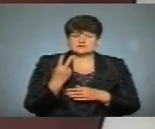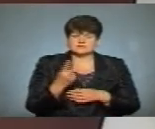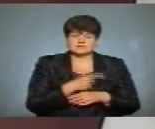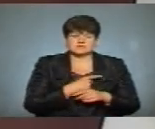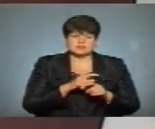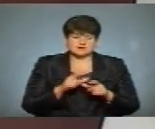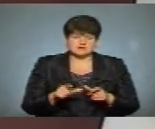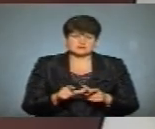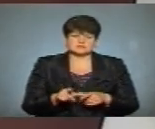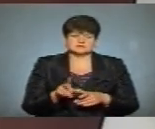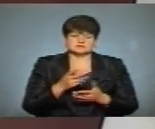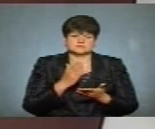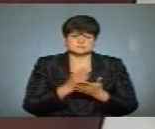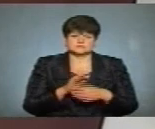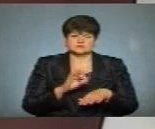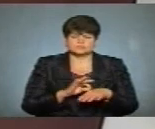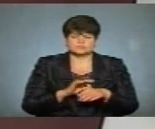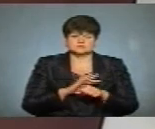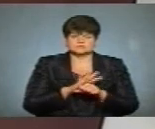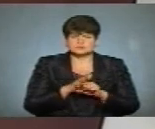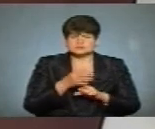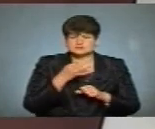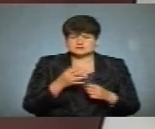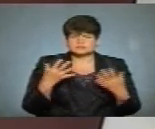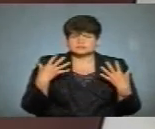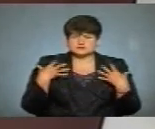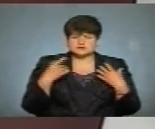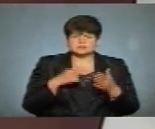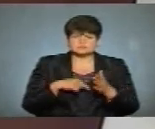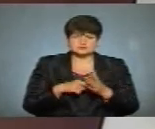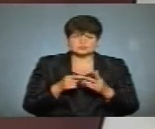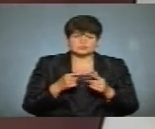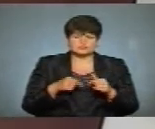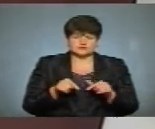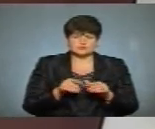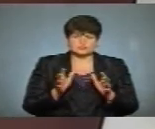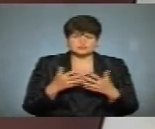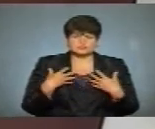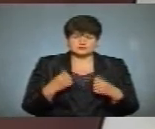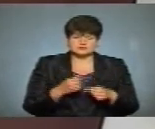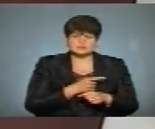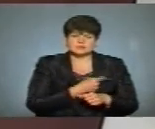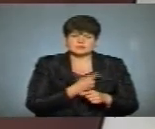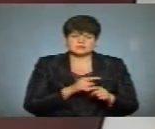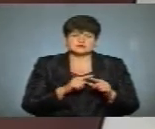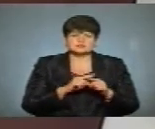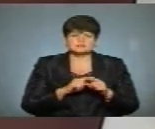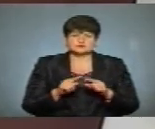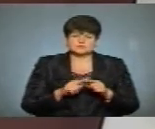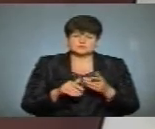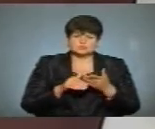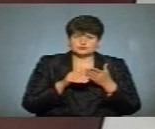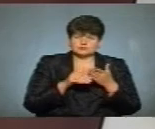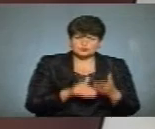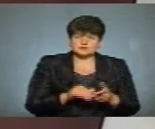в які госпіталізують хворих на коронавірус, розповів начальник міського відділу охорони здоров'я Василь Данчак. Це лікарня швидкої допомоги та